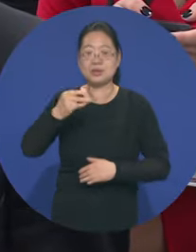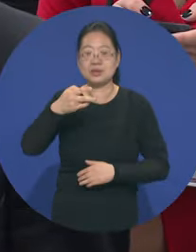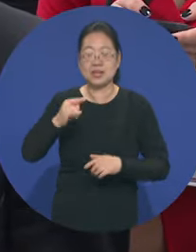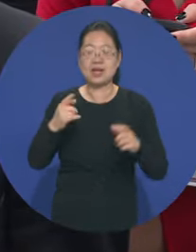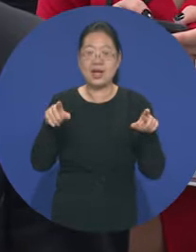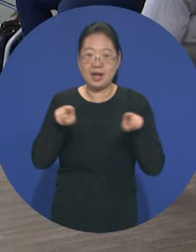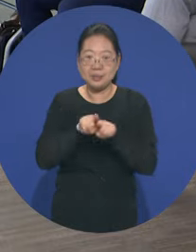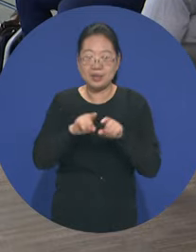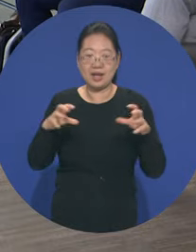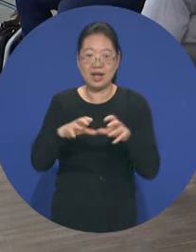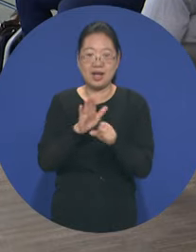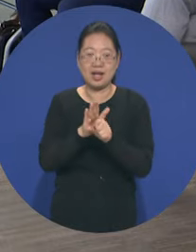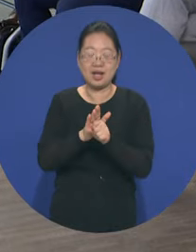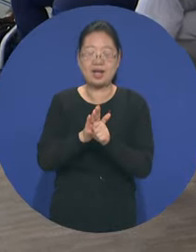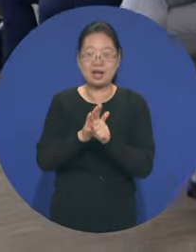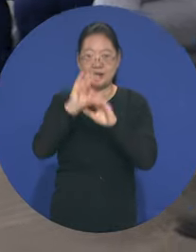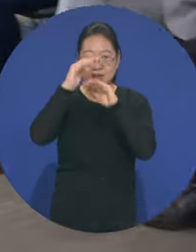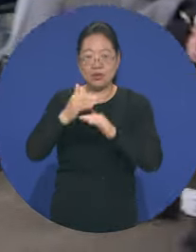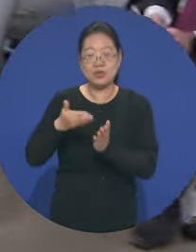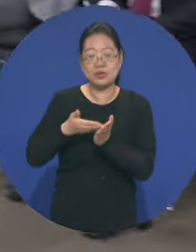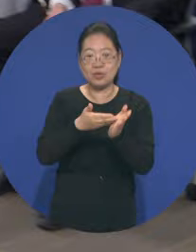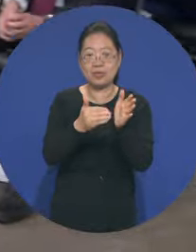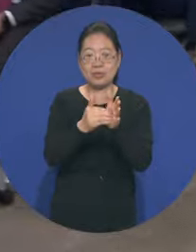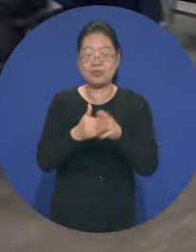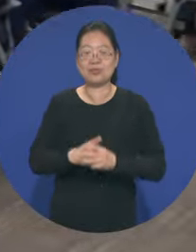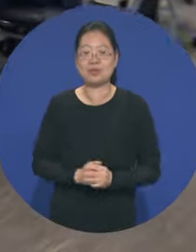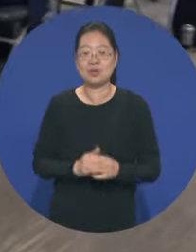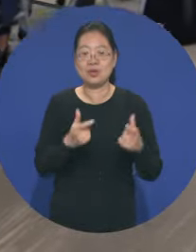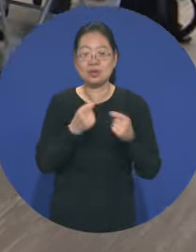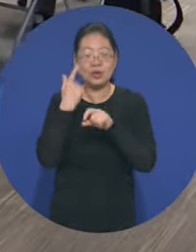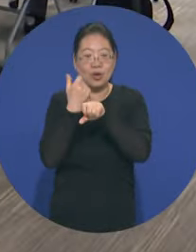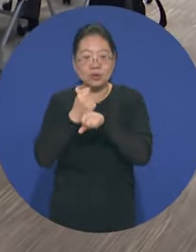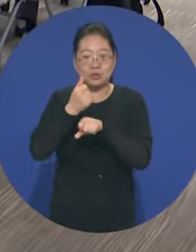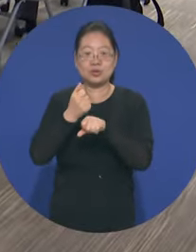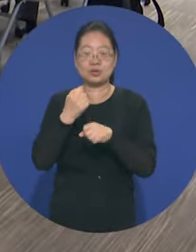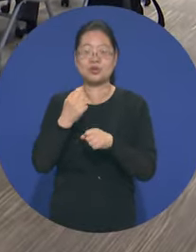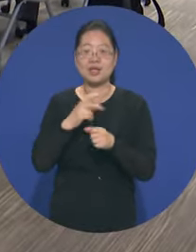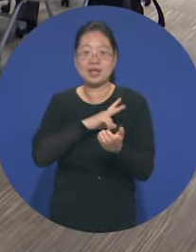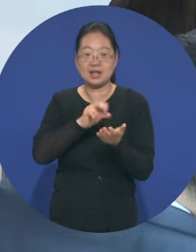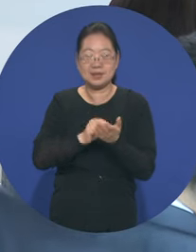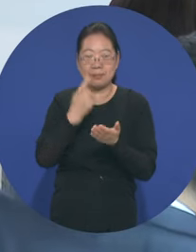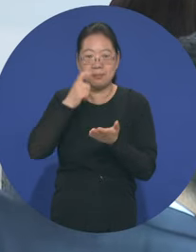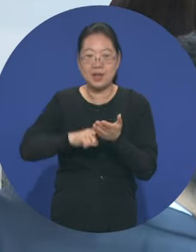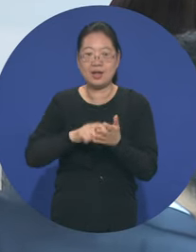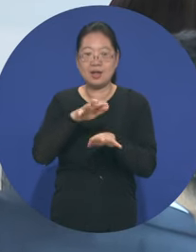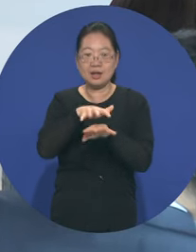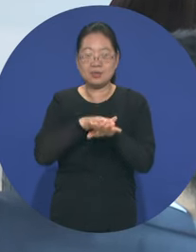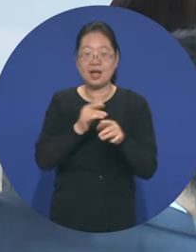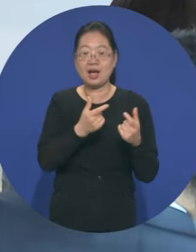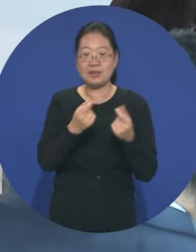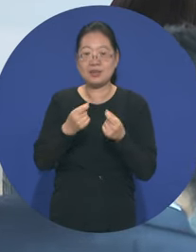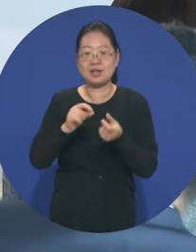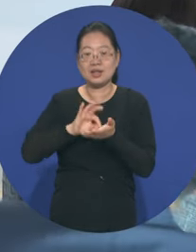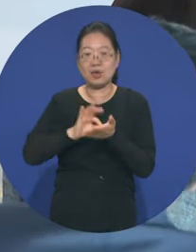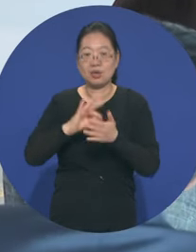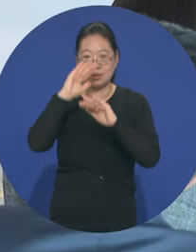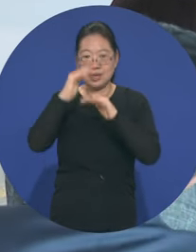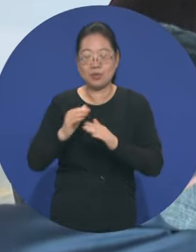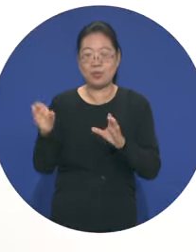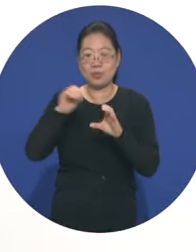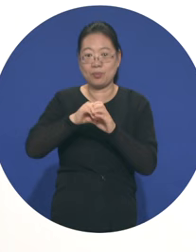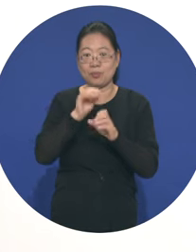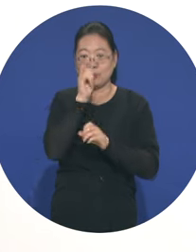공동 개발을 위한 의서를 전달했으며 의에는 공동연구 개발과 과제발굴 공동활용 등의